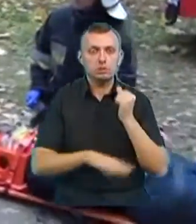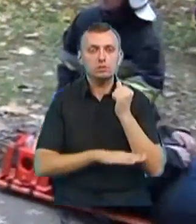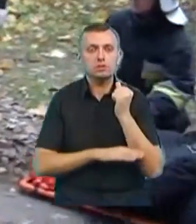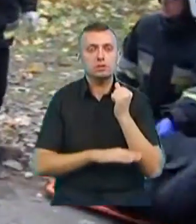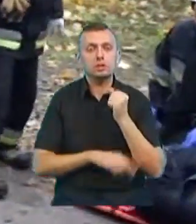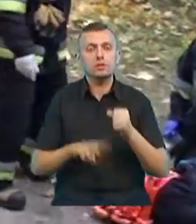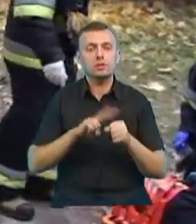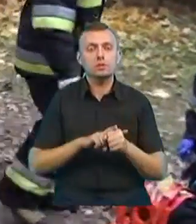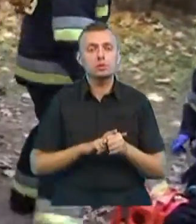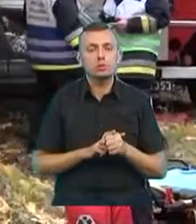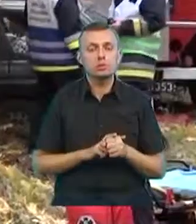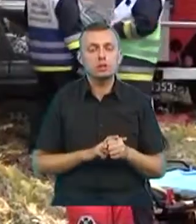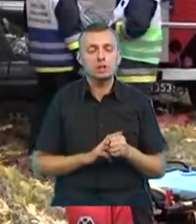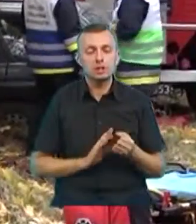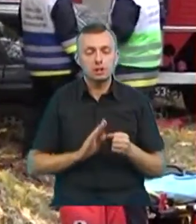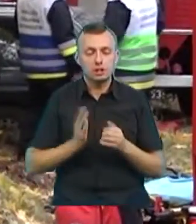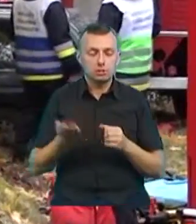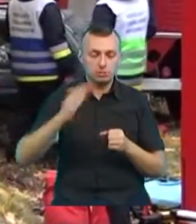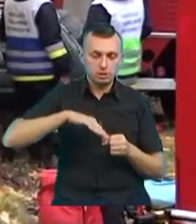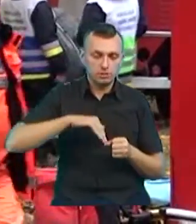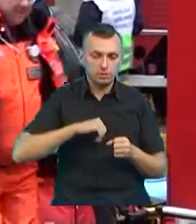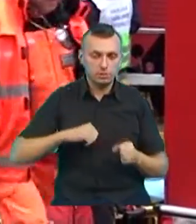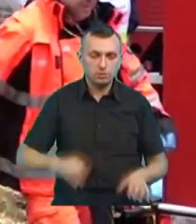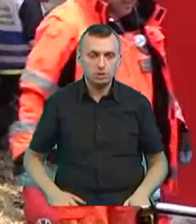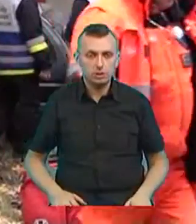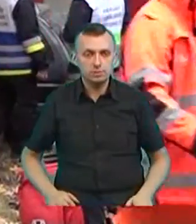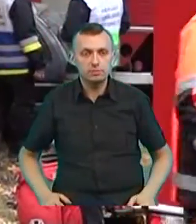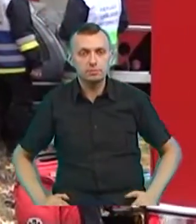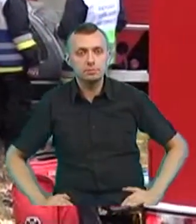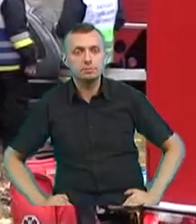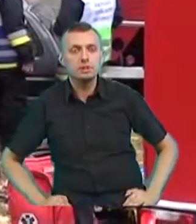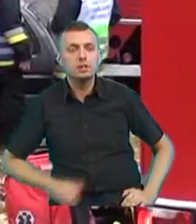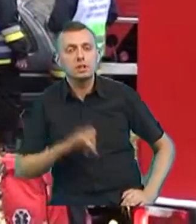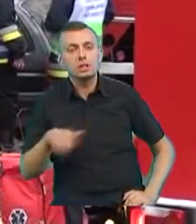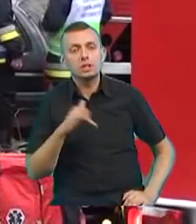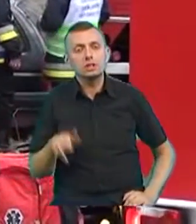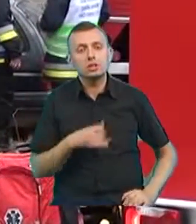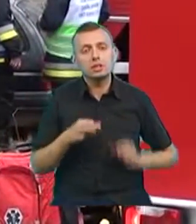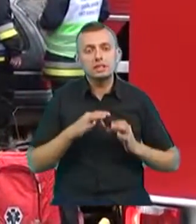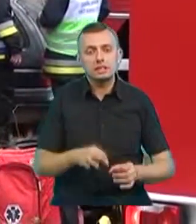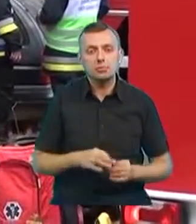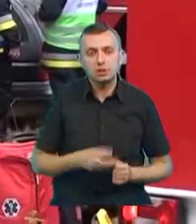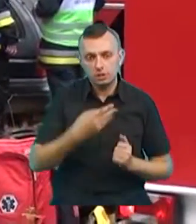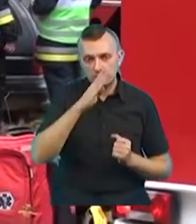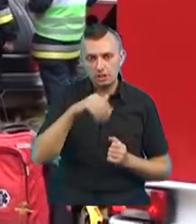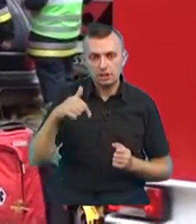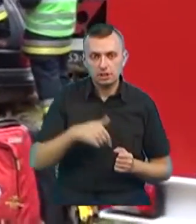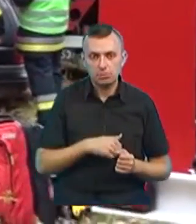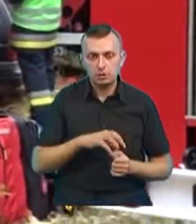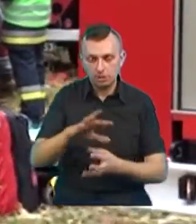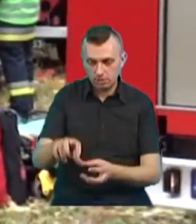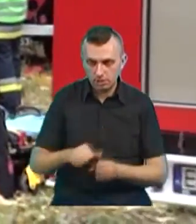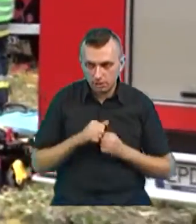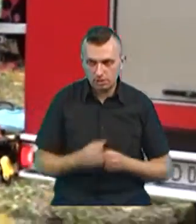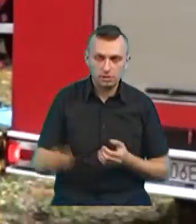do kolizji zdarzenia, gdzie samochód osobowy uderzył w drzewo. Tak? W wyniku tego drzewo powaliło